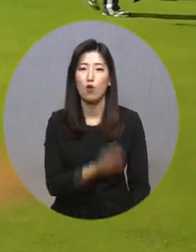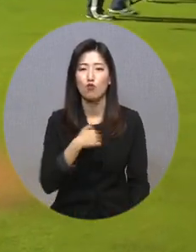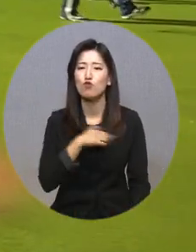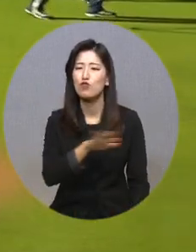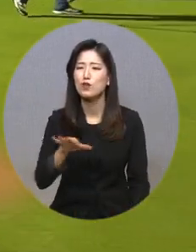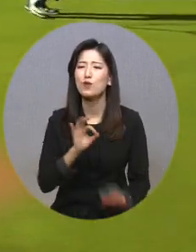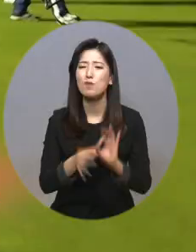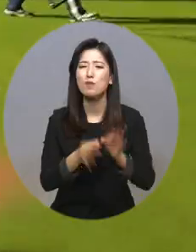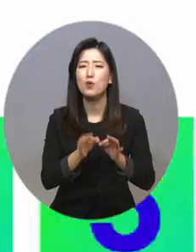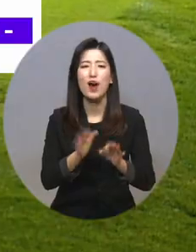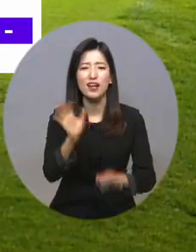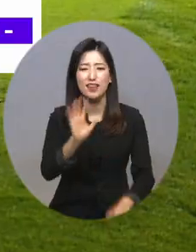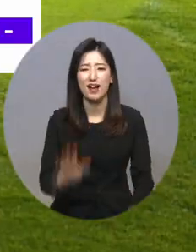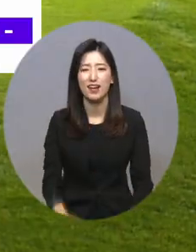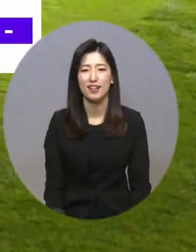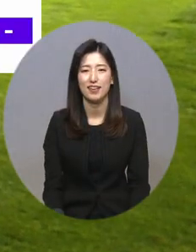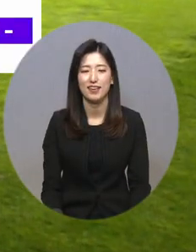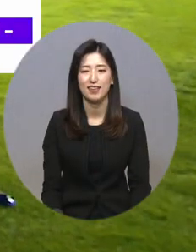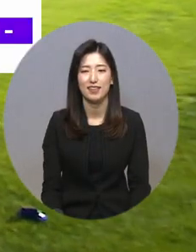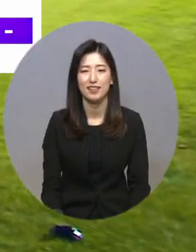아니다 어